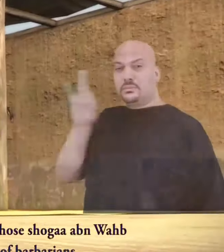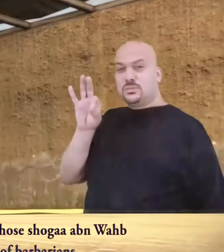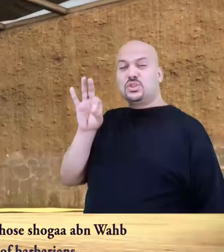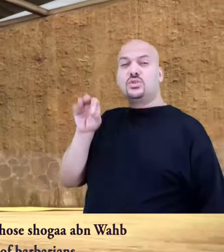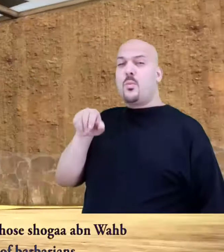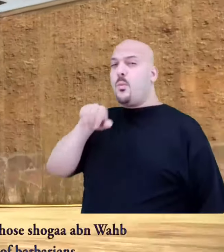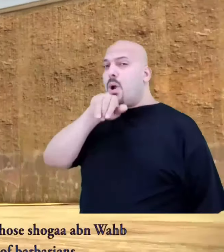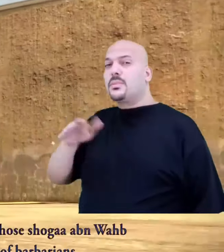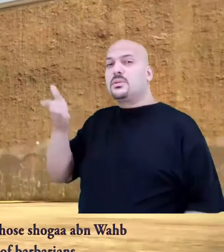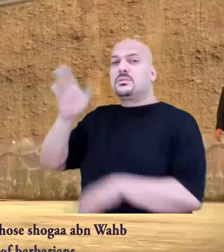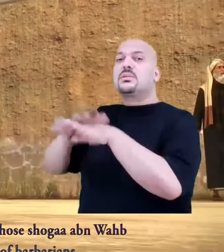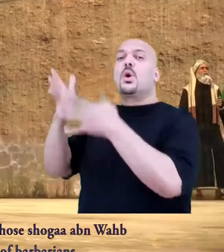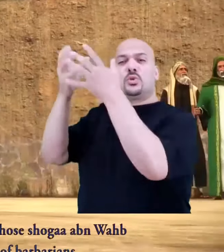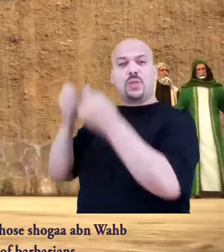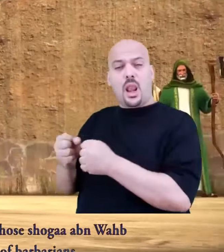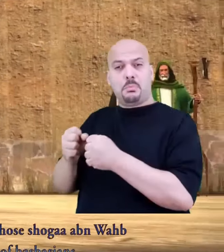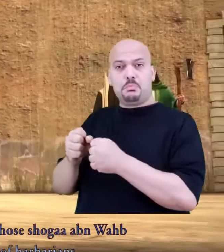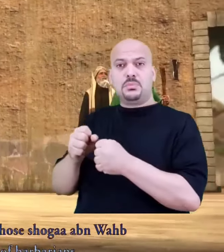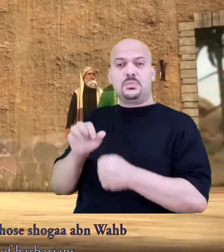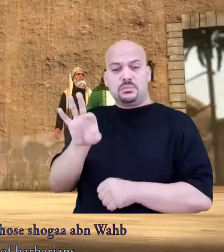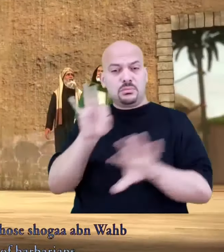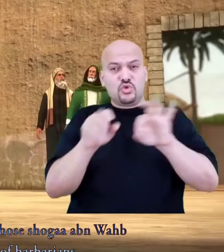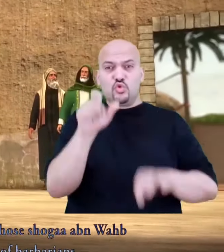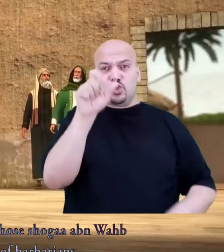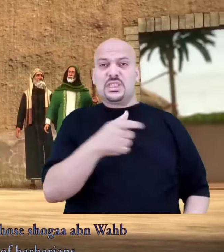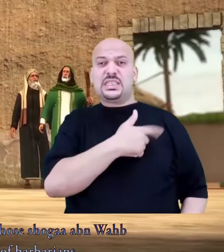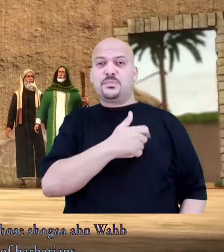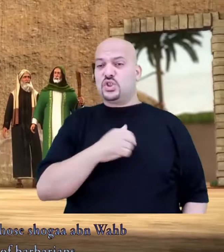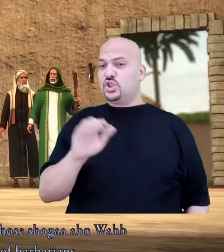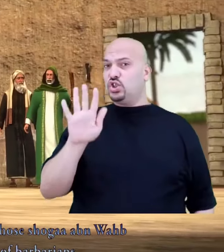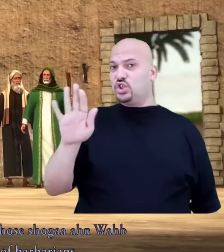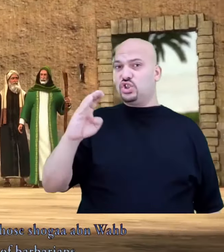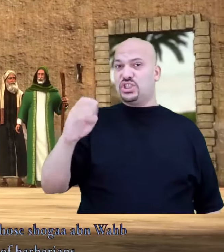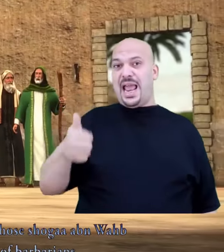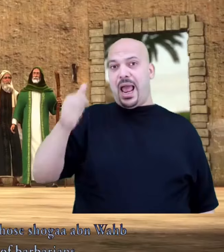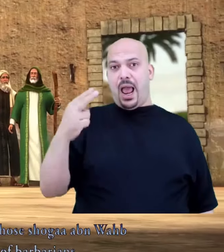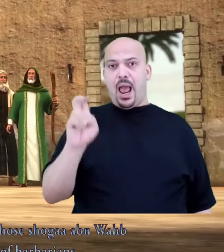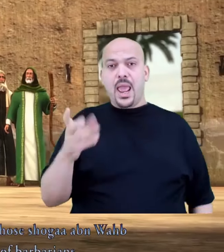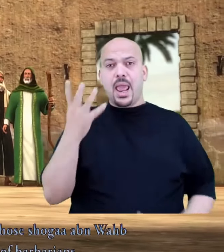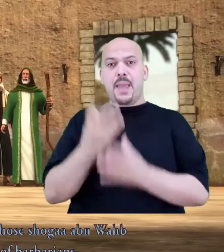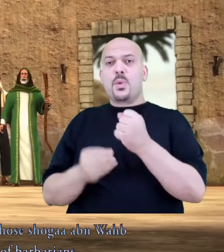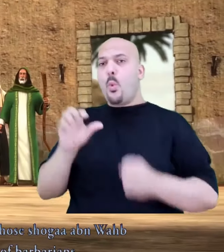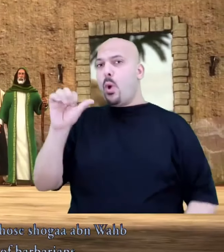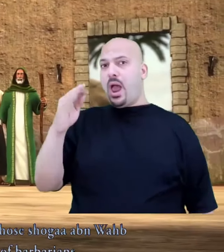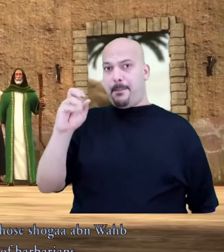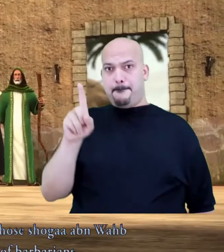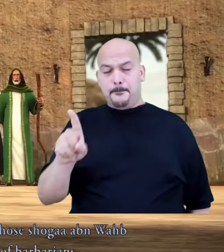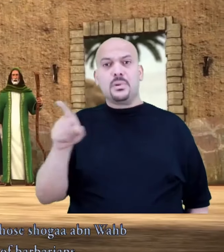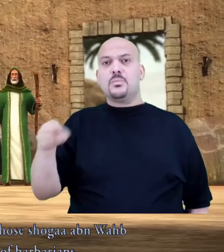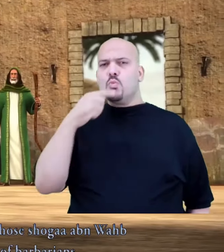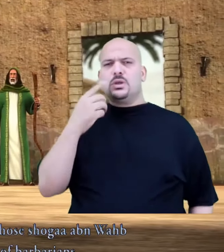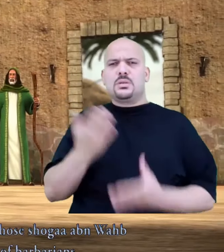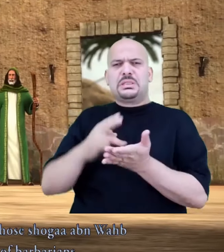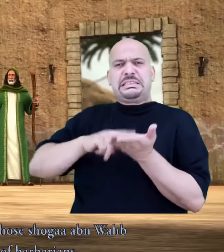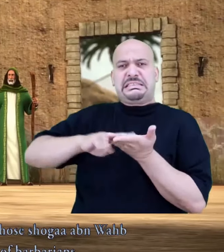واختار النبي صلى الله عليه وسلم من بينهم شجاع بن وهب ليرسل